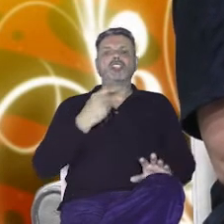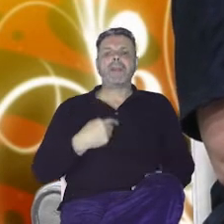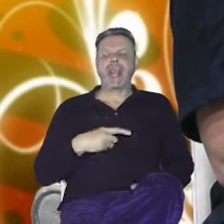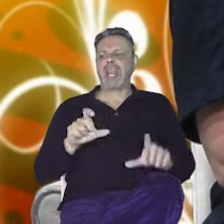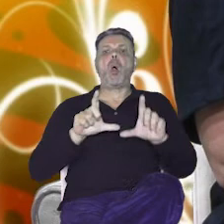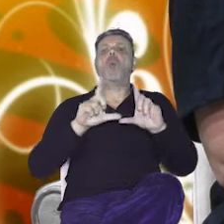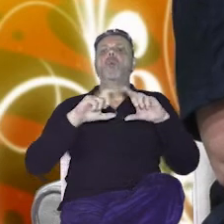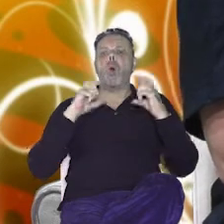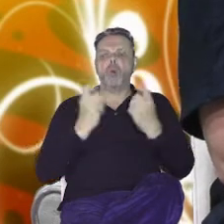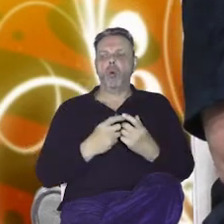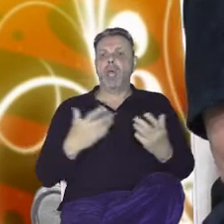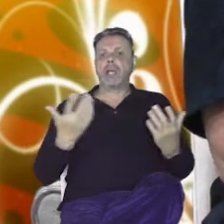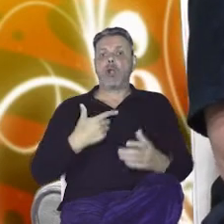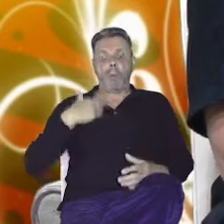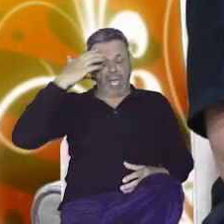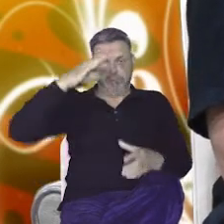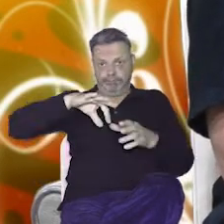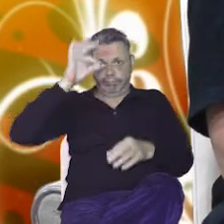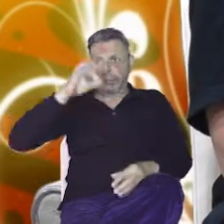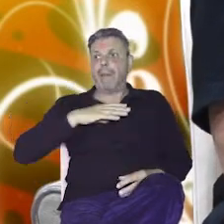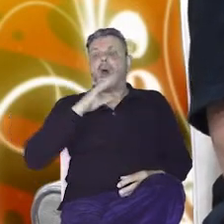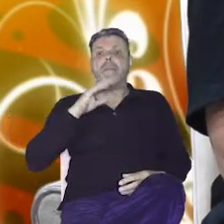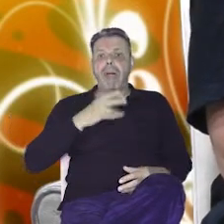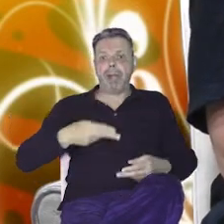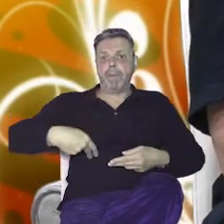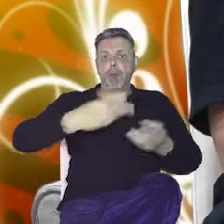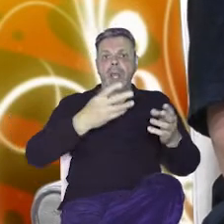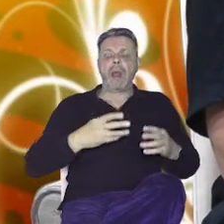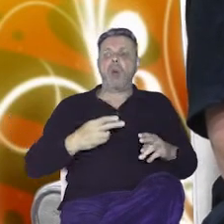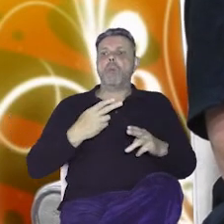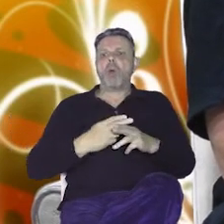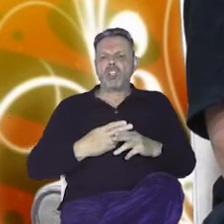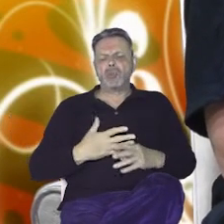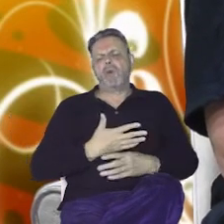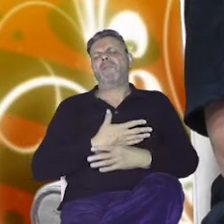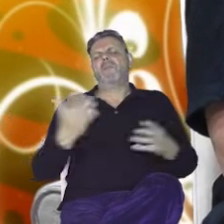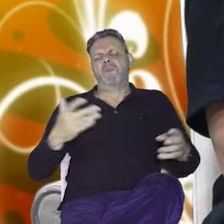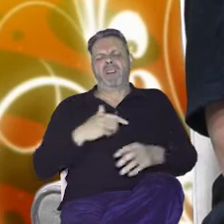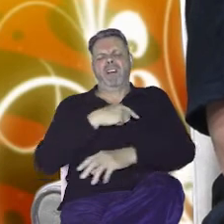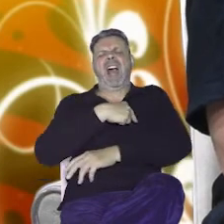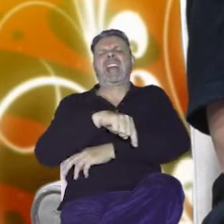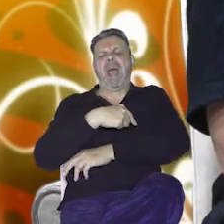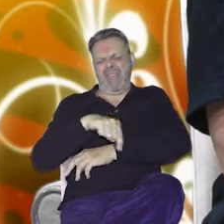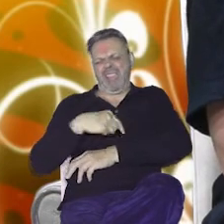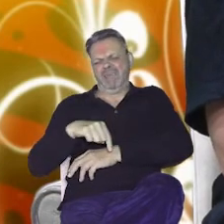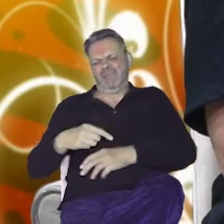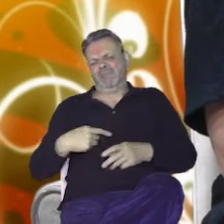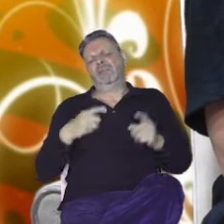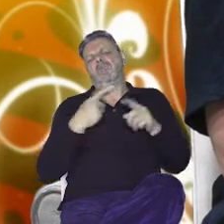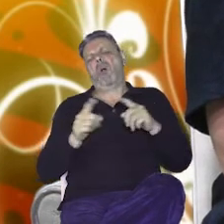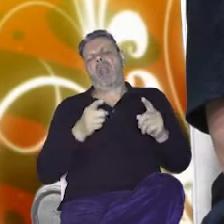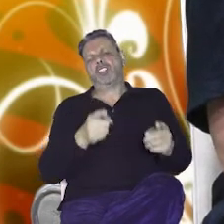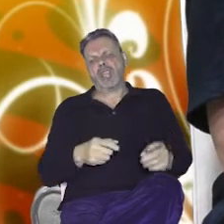domu, da bi ja saznala da je moja mama zaprimljena sa katastrofalnim dekubitusima u bolnicu i završila je na kirurgiji gdje se